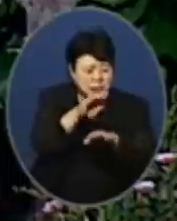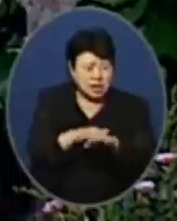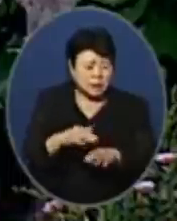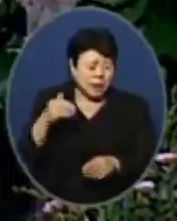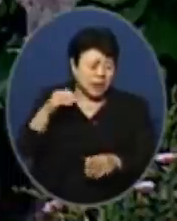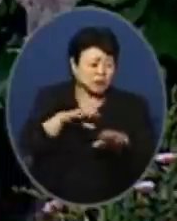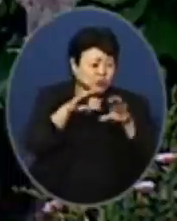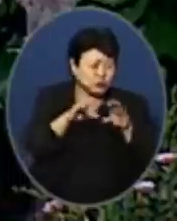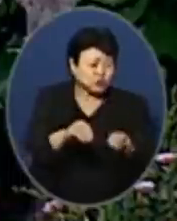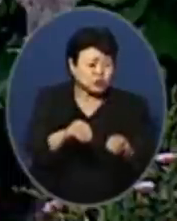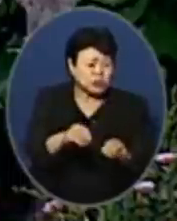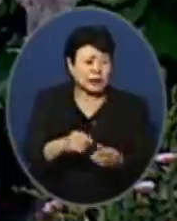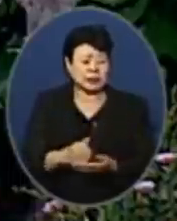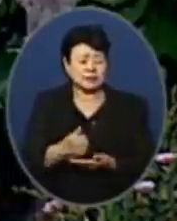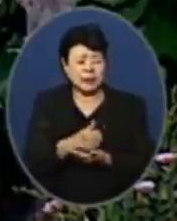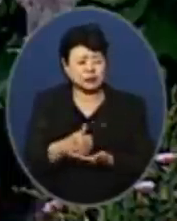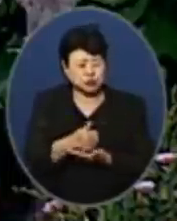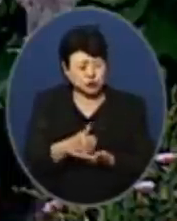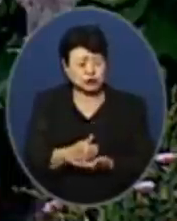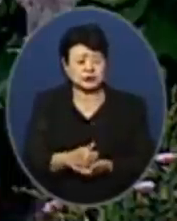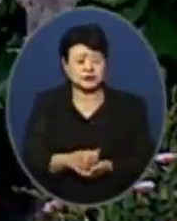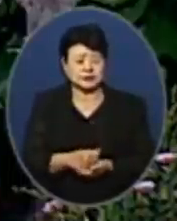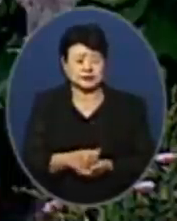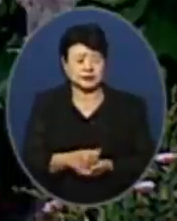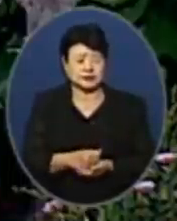중단시키려는 마술의